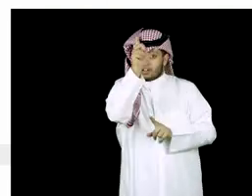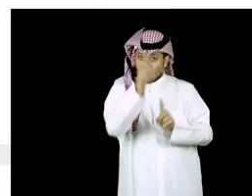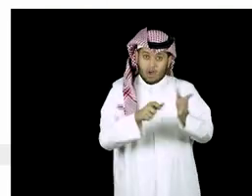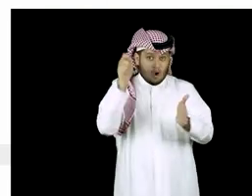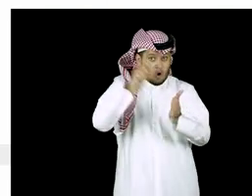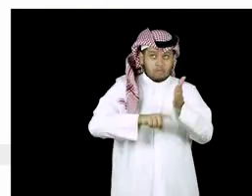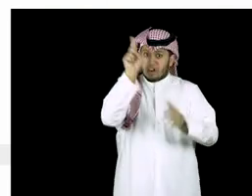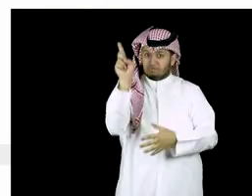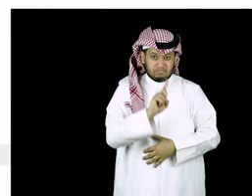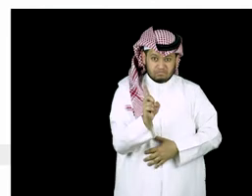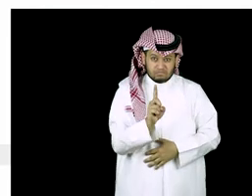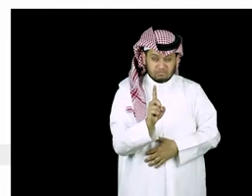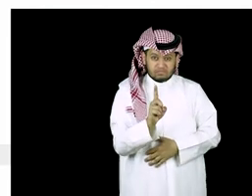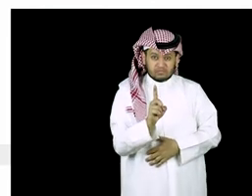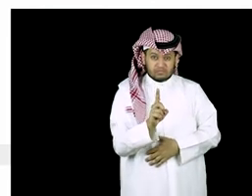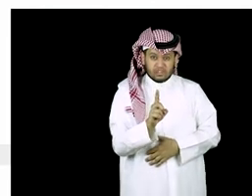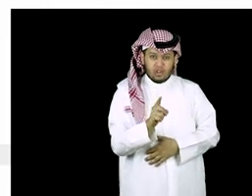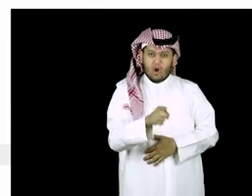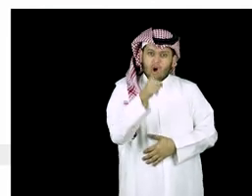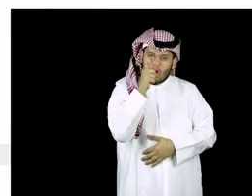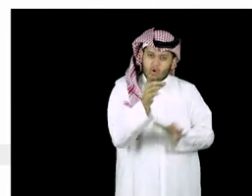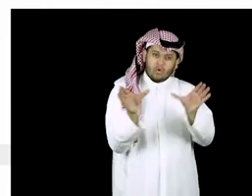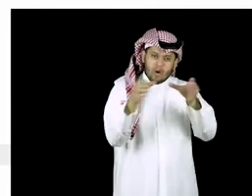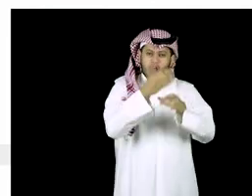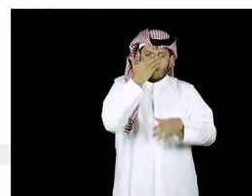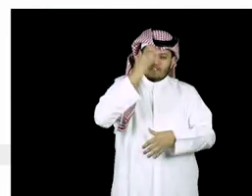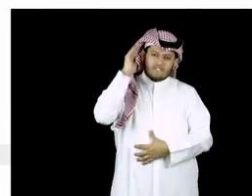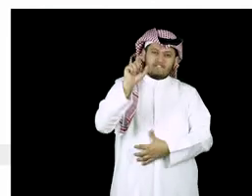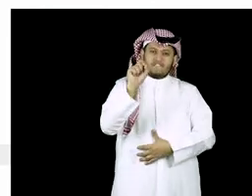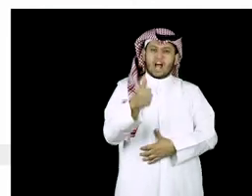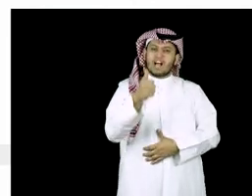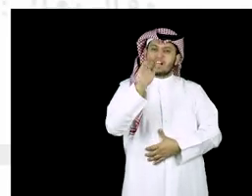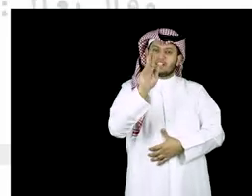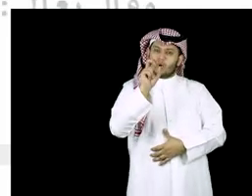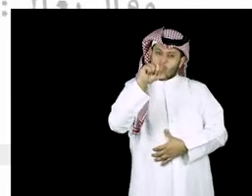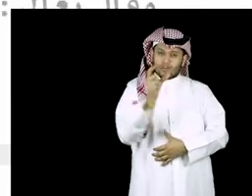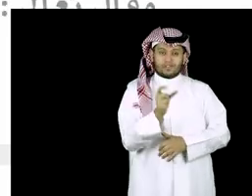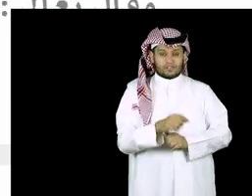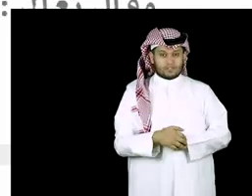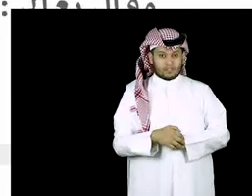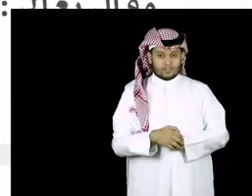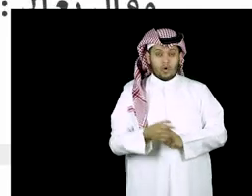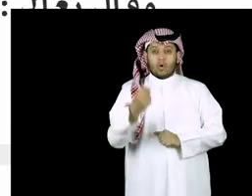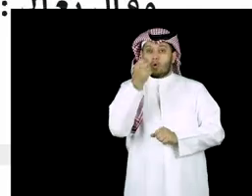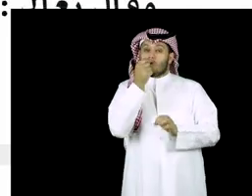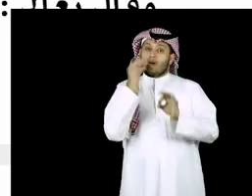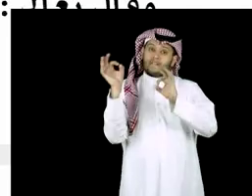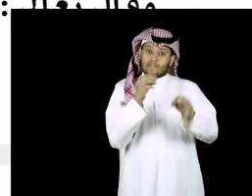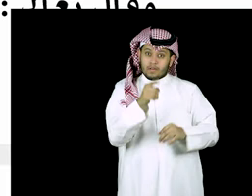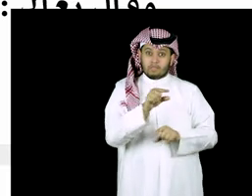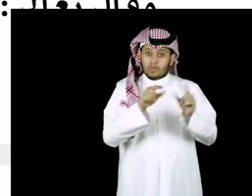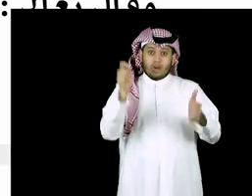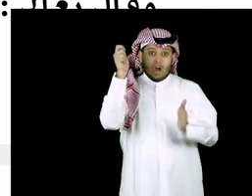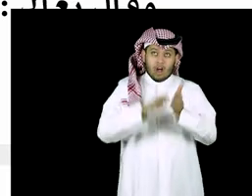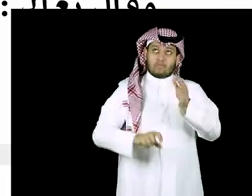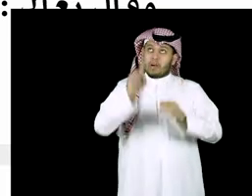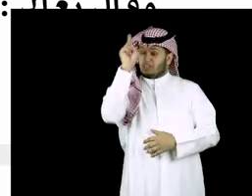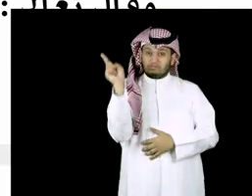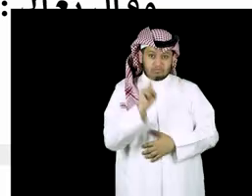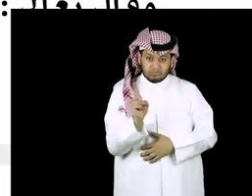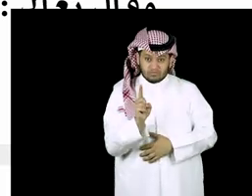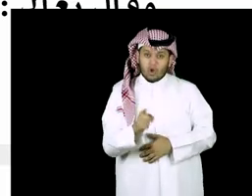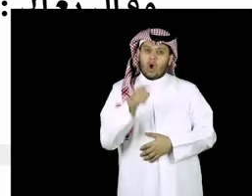بما أنزل الله فأولئك هم الفاسقون. وقال تعالى: ومن لم يحكم بما أنزل